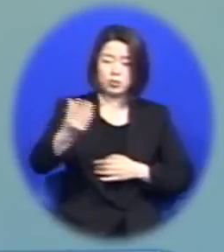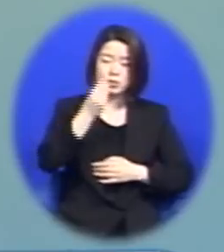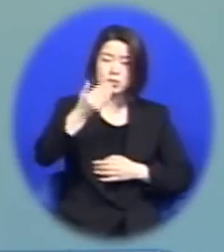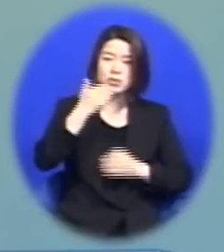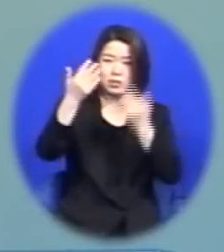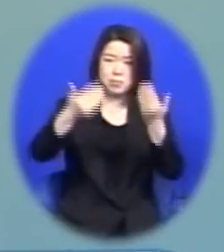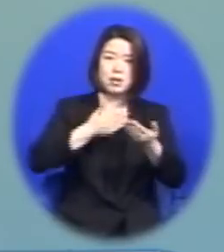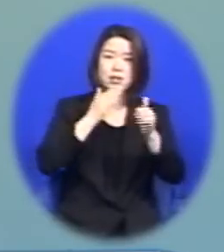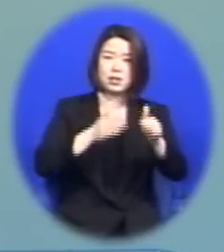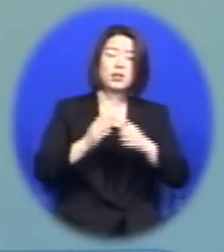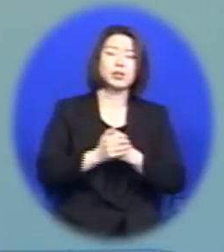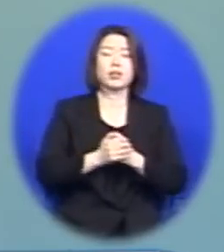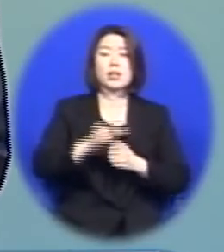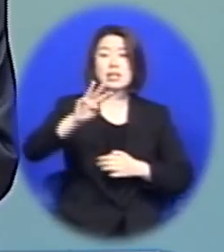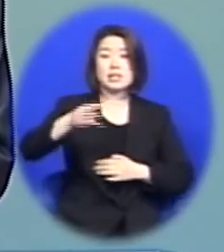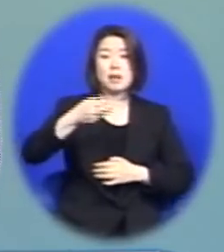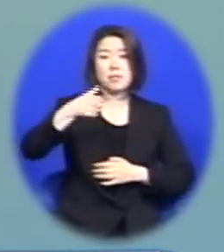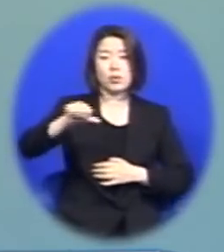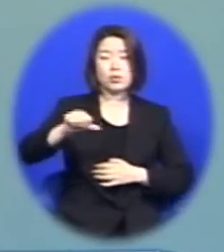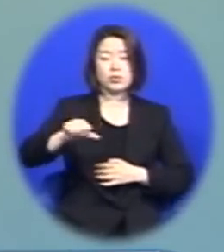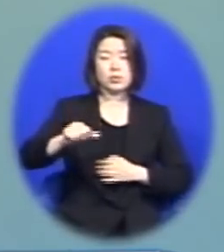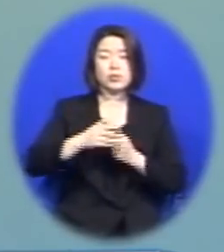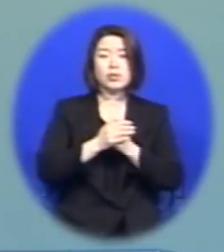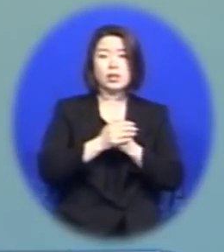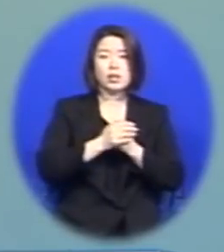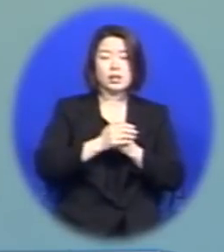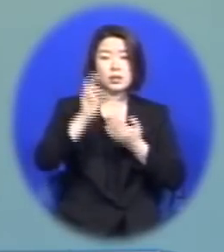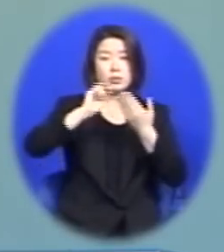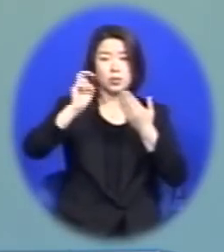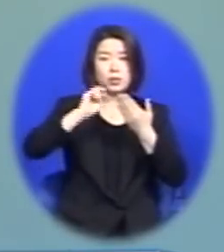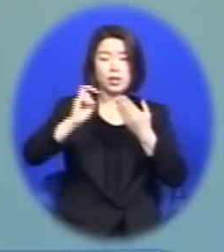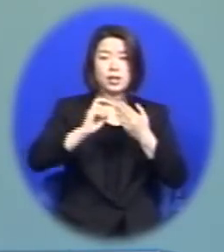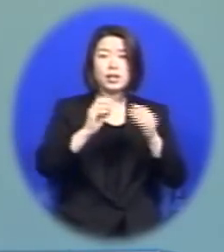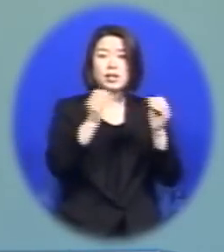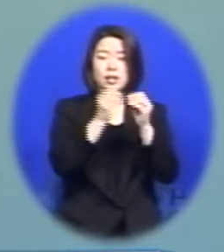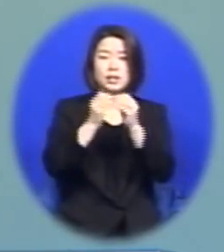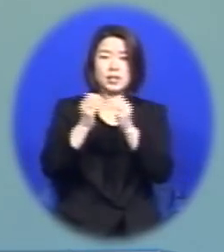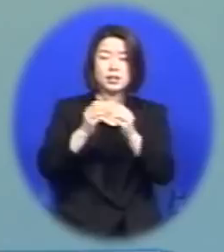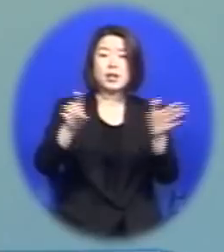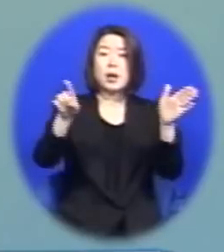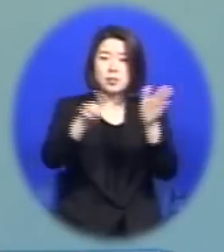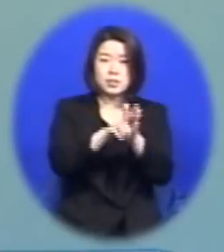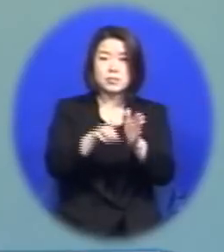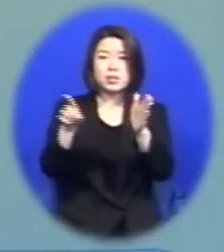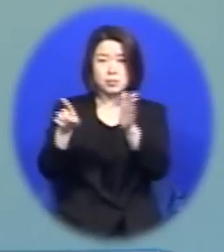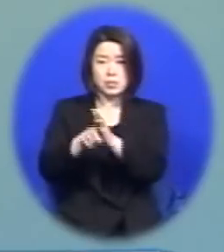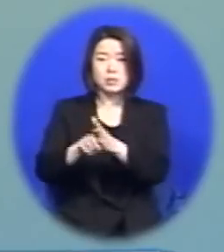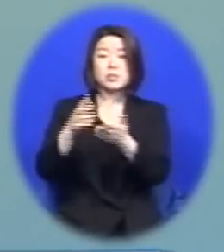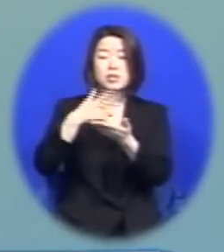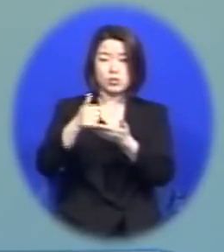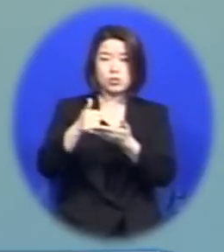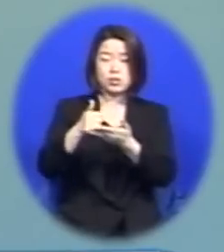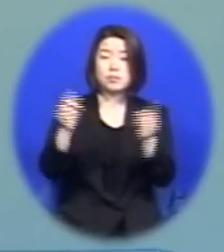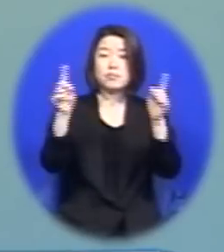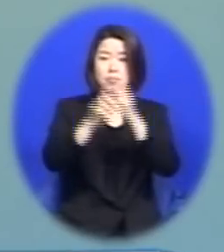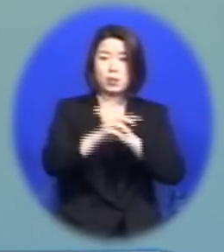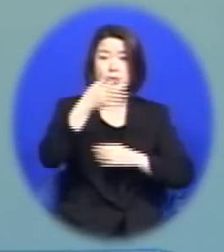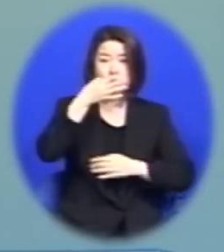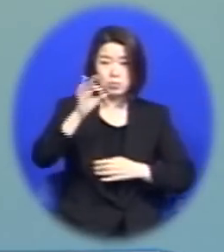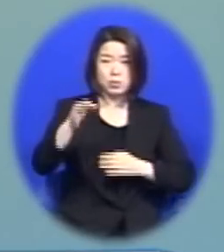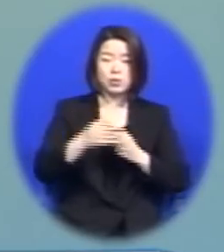좋겠습니다 305 장 그 곡조 지만 가사는 믿습니다 믿습니다 믿습니다 주 정말 주님께